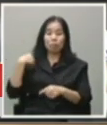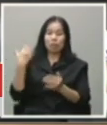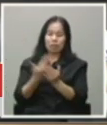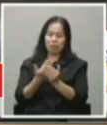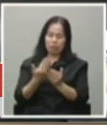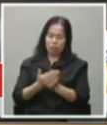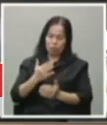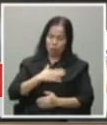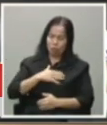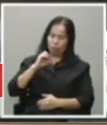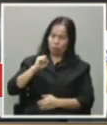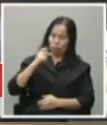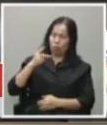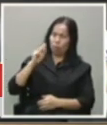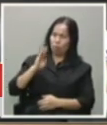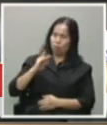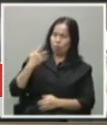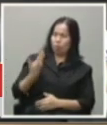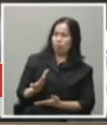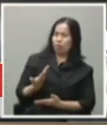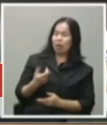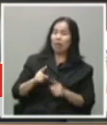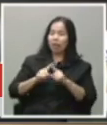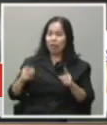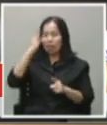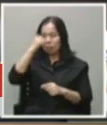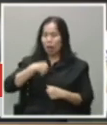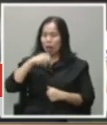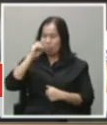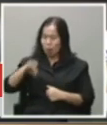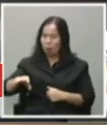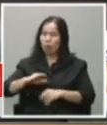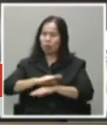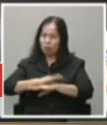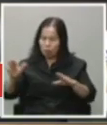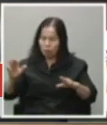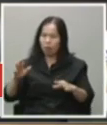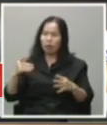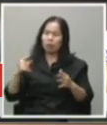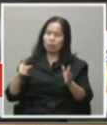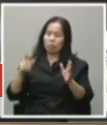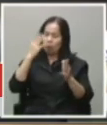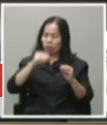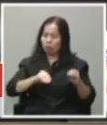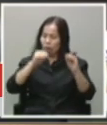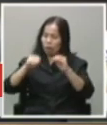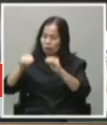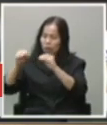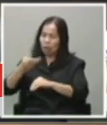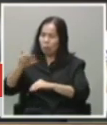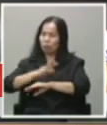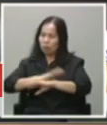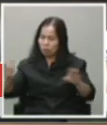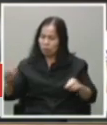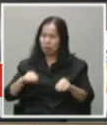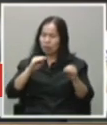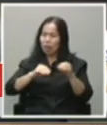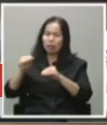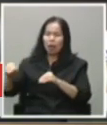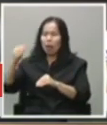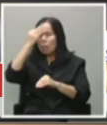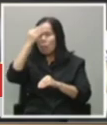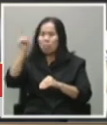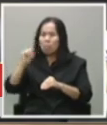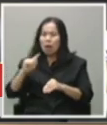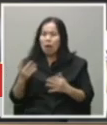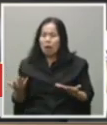ของสตม.โดยตรงแต่ปรากฏว่าบอกให้เลิกเตือนมา9งวดช้ามาตลอดช้านี่มีผลเสียยังไงครับท่านประ